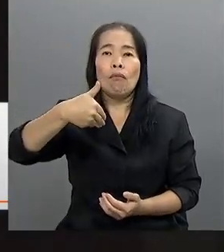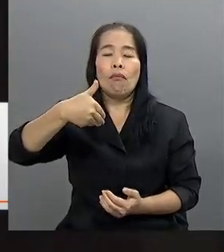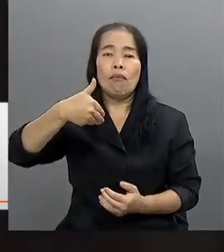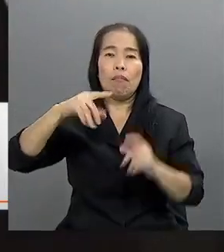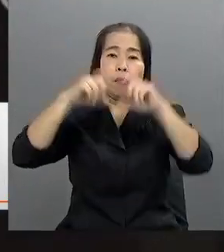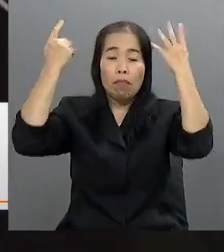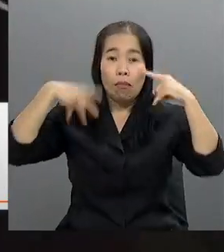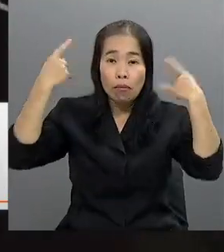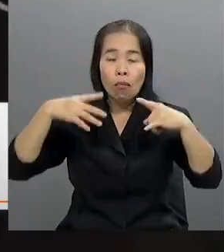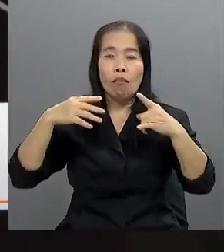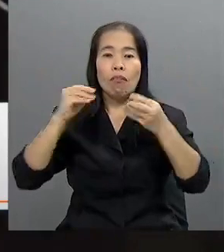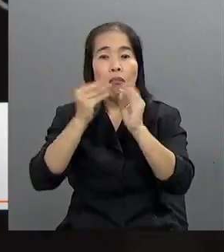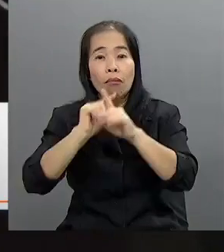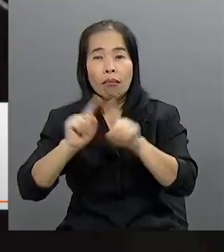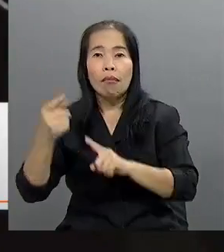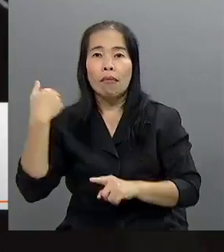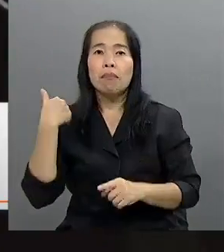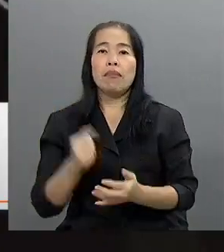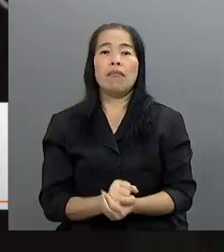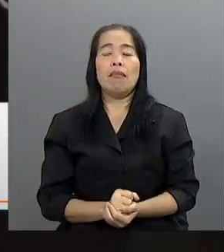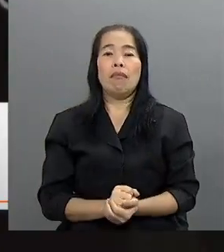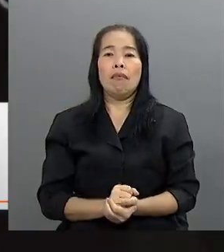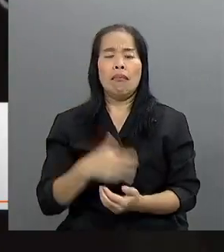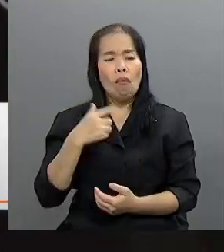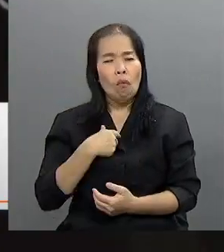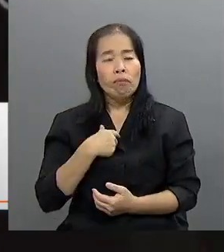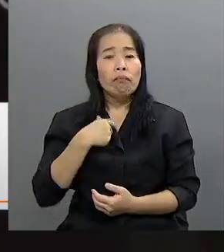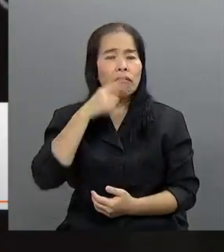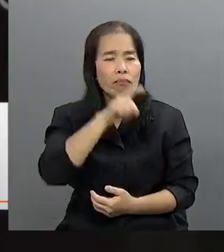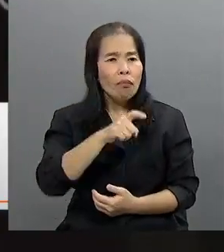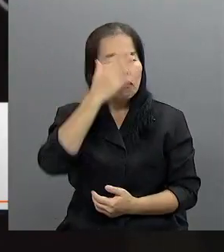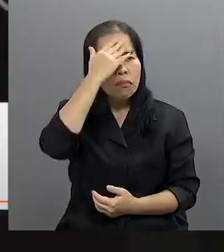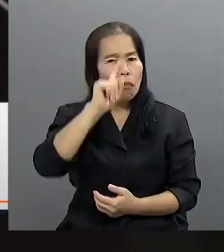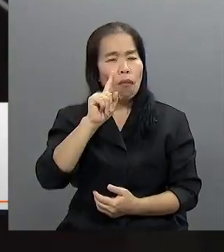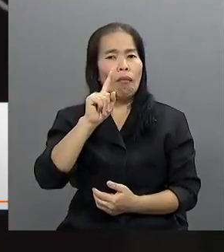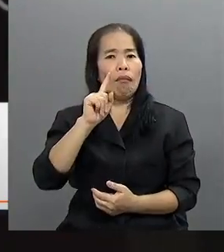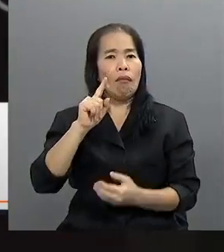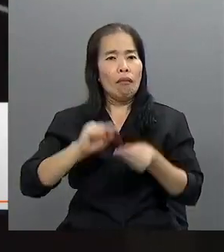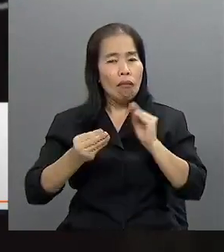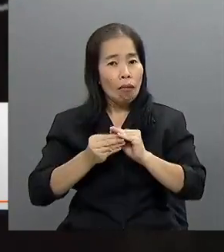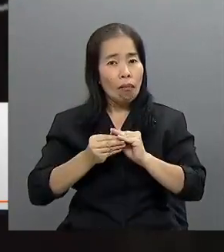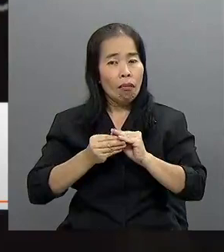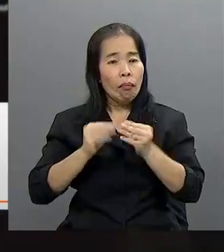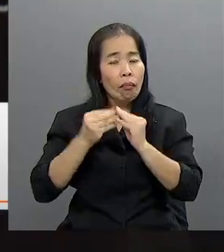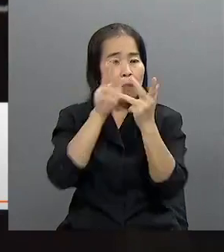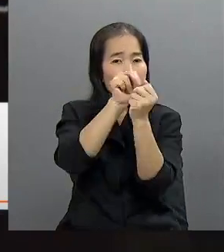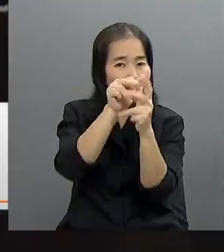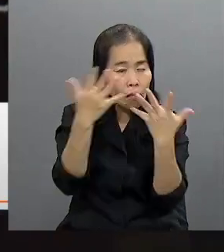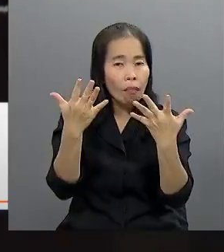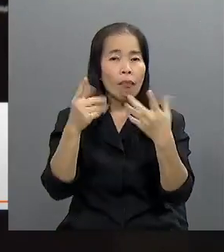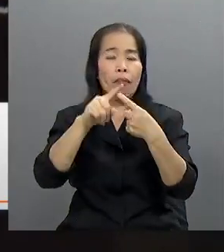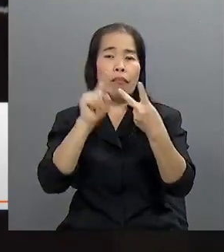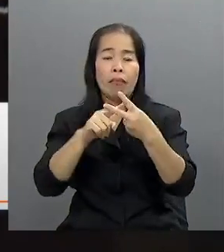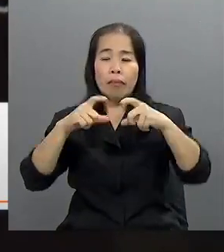ายที่จะโทรไปหาใครอยู่แล้วนะคะเพราะเราไม่ได้ทำธุรกรรมกับประชาชนทั่วไปและเราก็ไม่ได้จำเป็นที่จะต้องเก็บข้อมูล